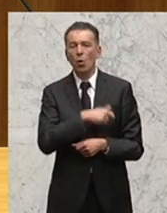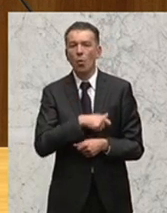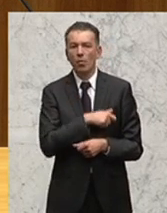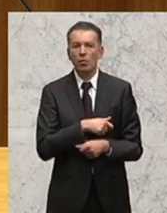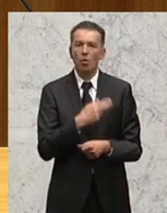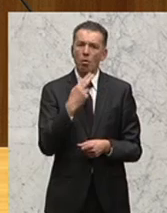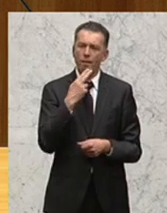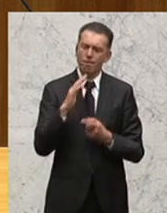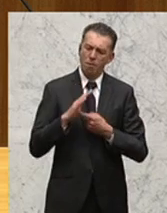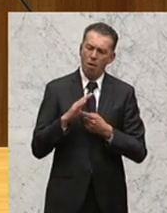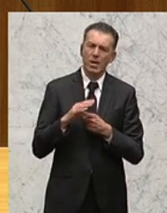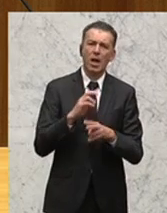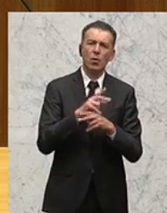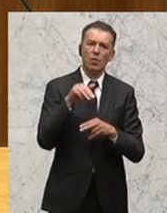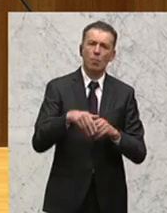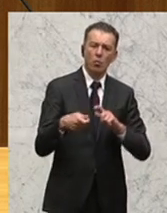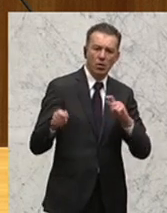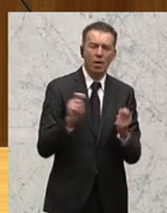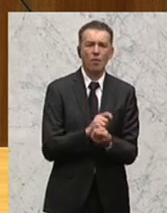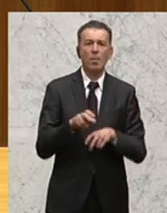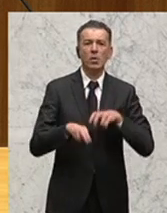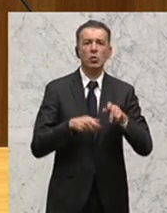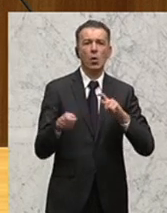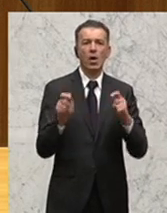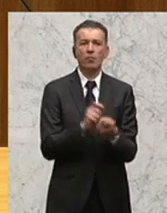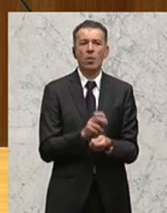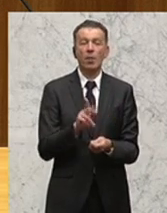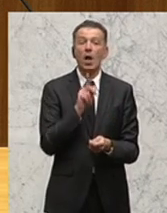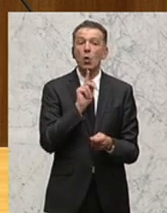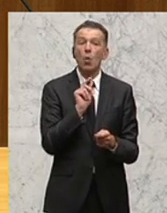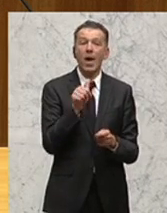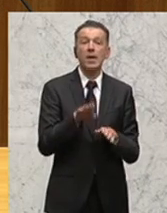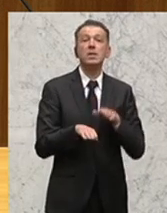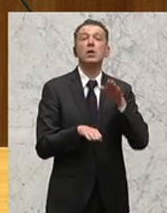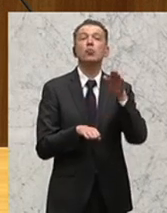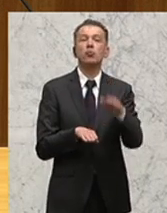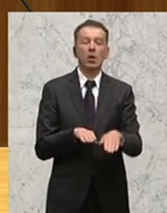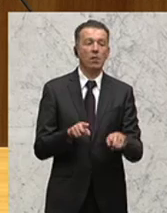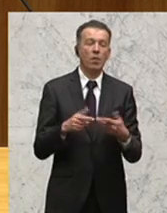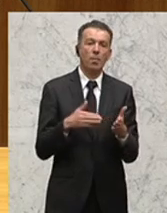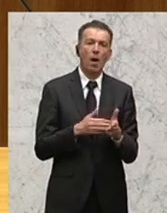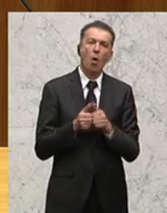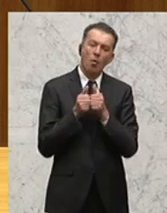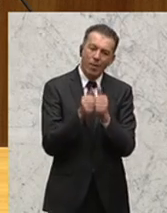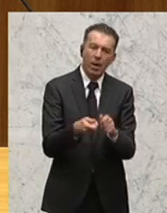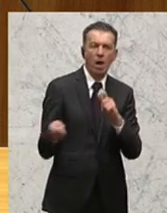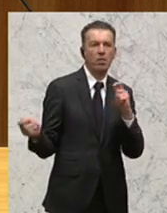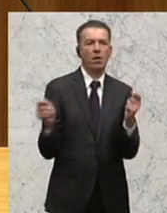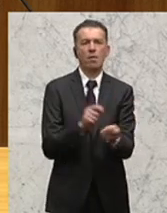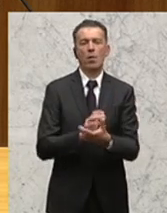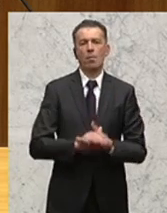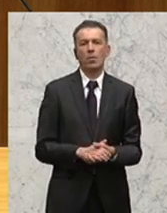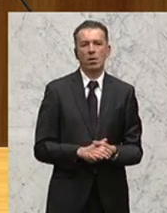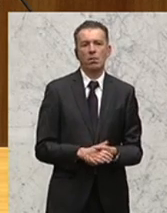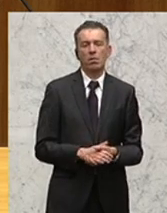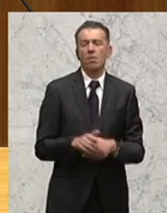will von uns Reformen. Das heißt, die Steuerreform kann nur der erste Schritt sein. Wir brauchen begleitende Reformen, um